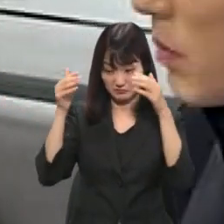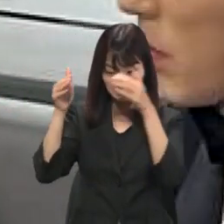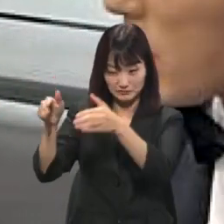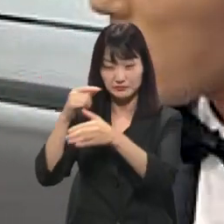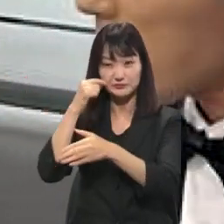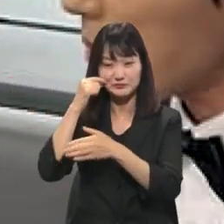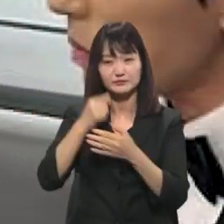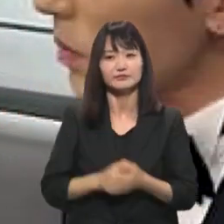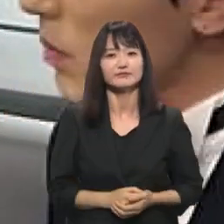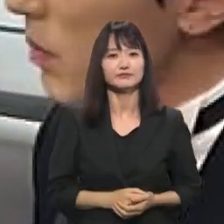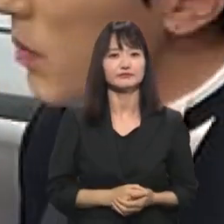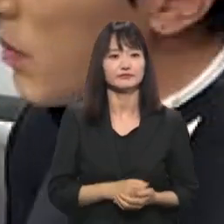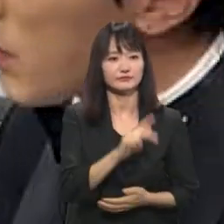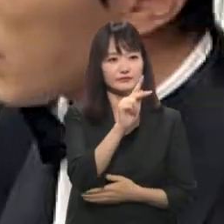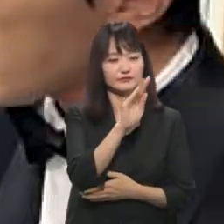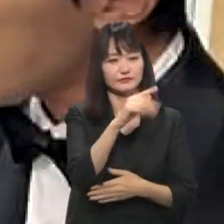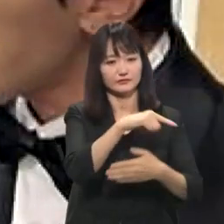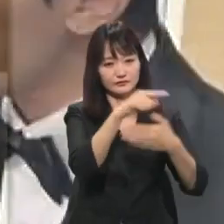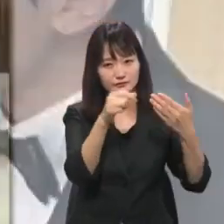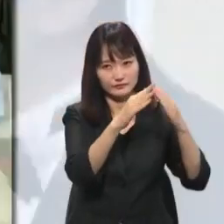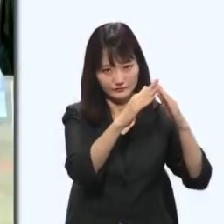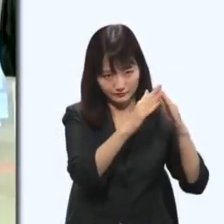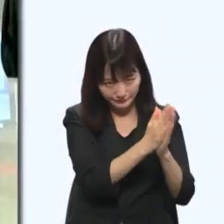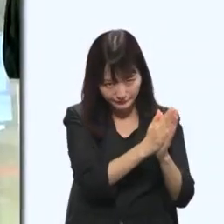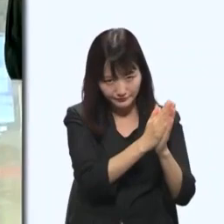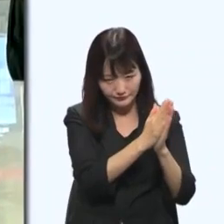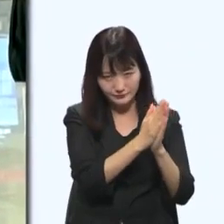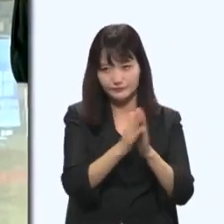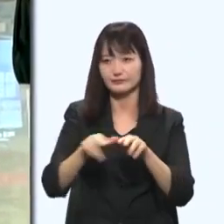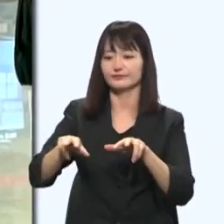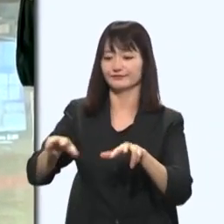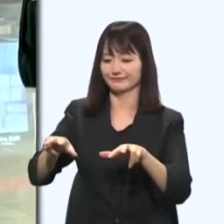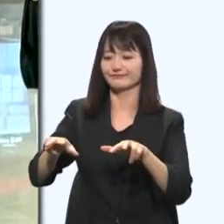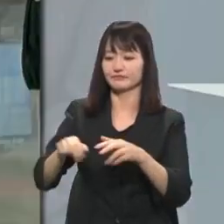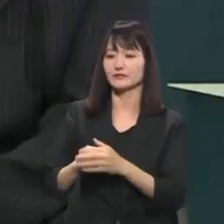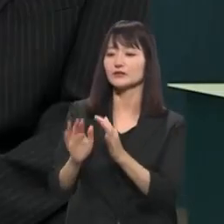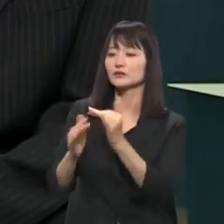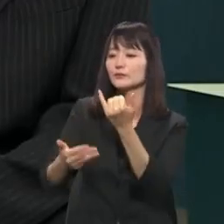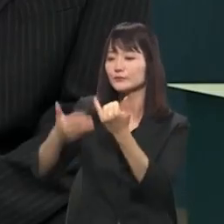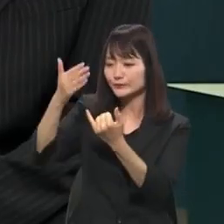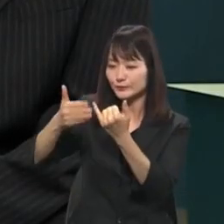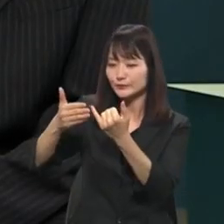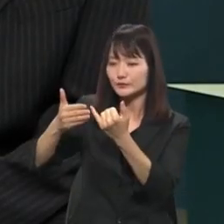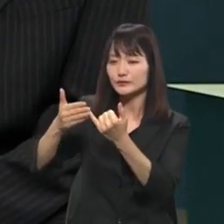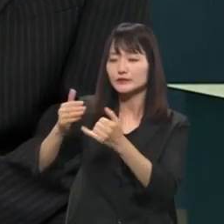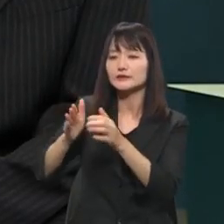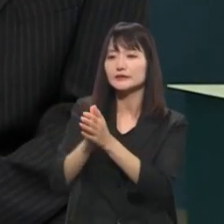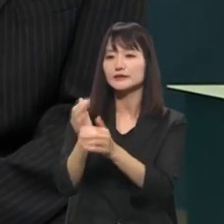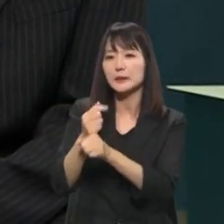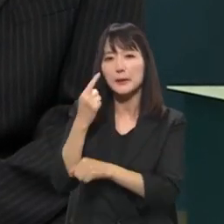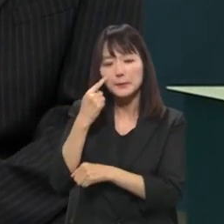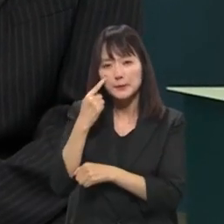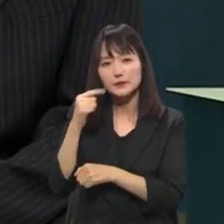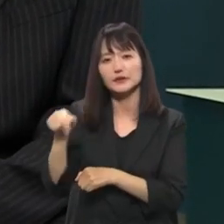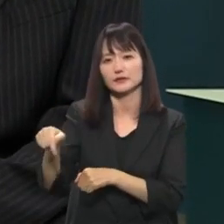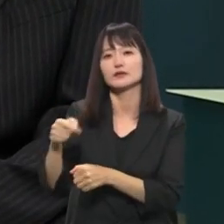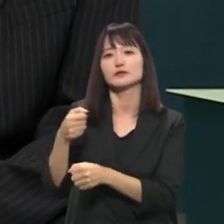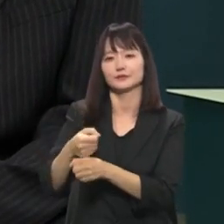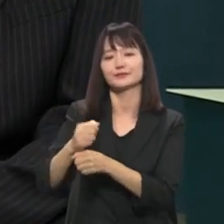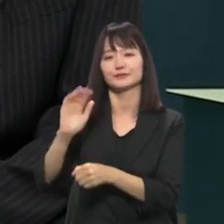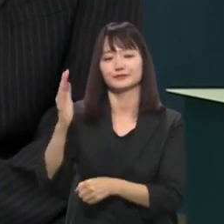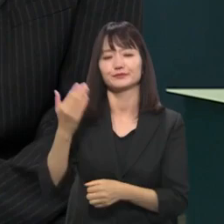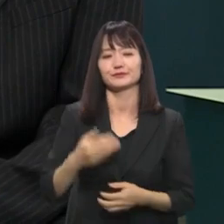개그콘서트가 폐지가 되면서 이제 본격적으로 한번 해보자 해서 만든 채널이 이제 쇼박스란 채널이죠